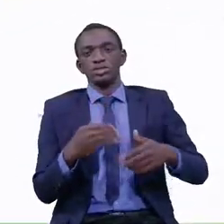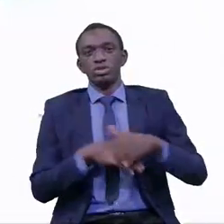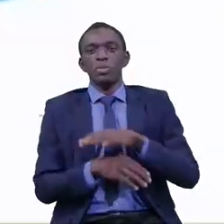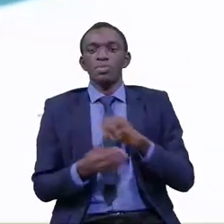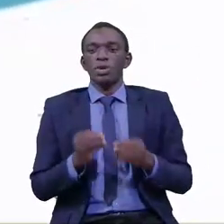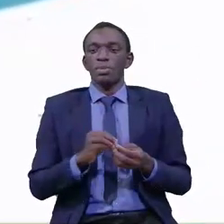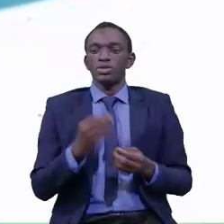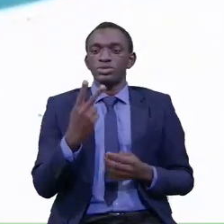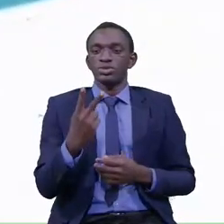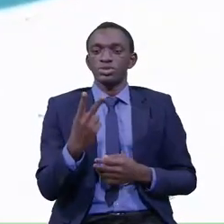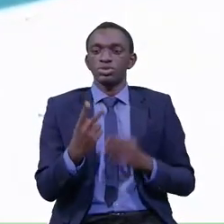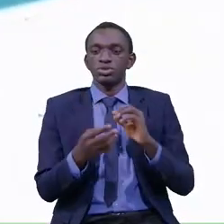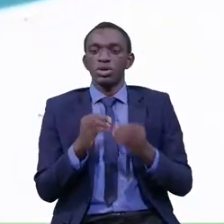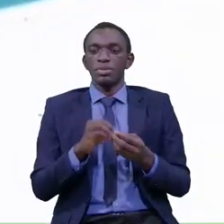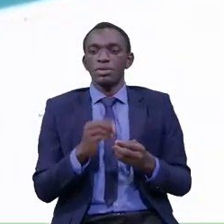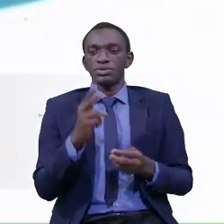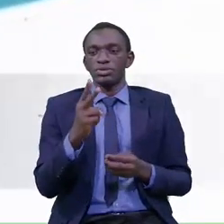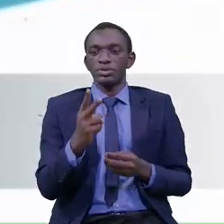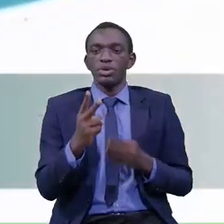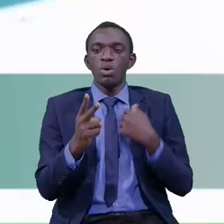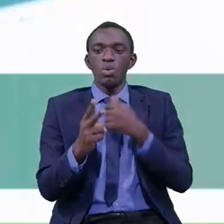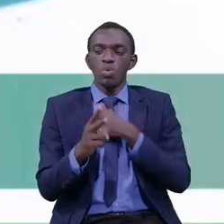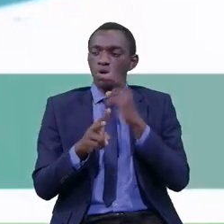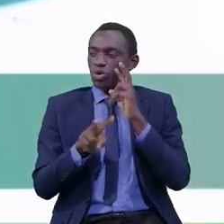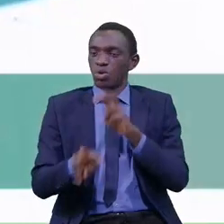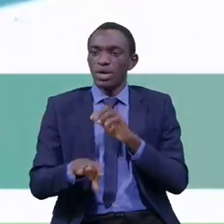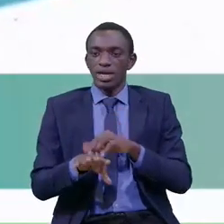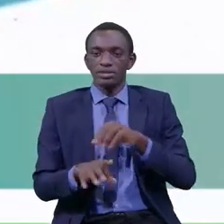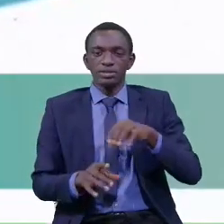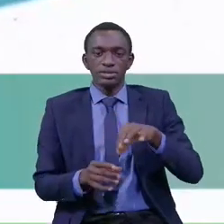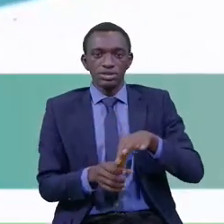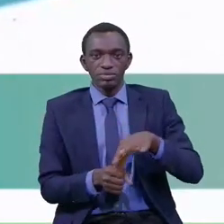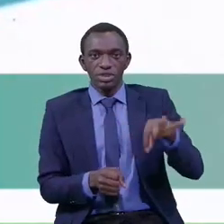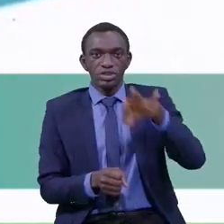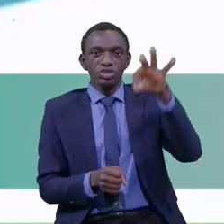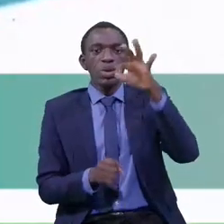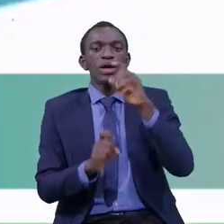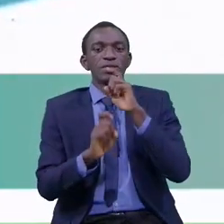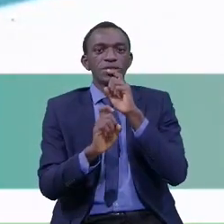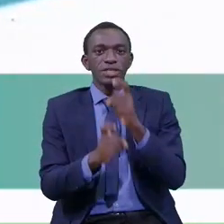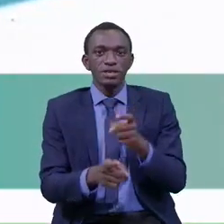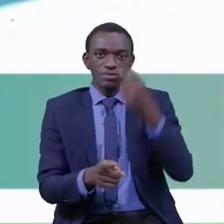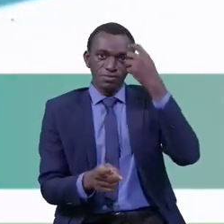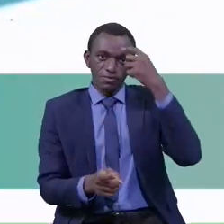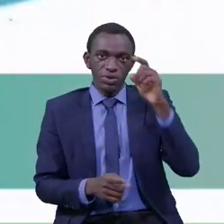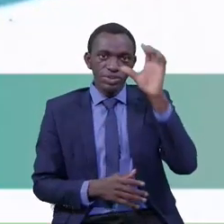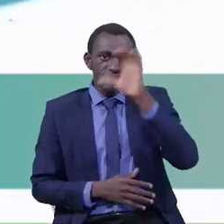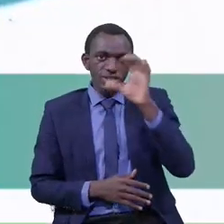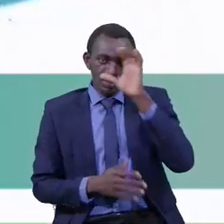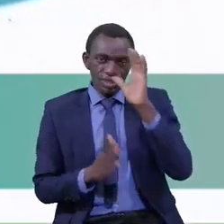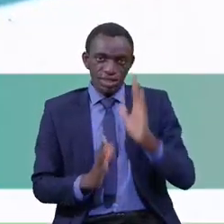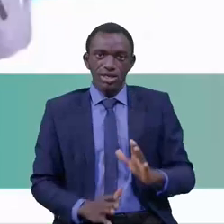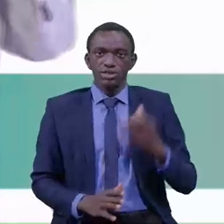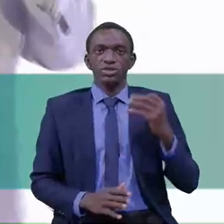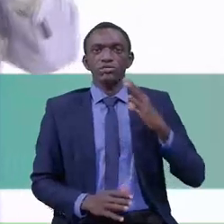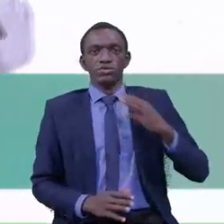point maintenant, nous voyons les dons spirituels pour les chercheurs d'âmes. Pour